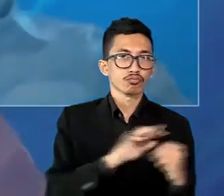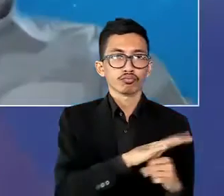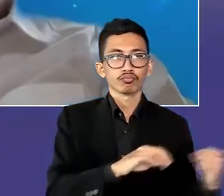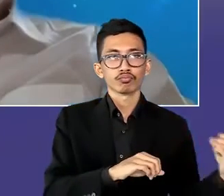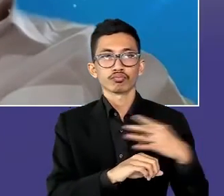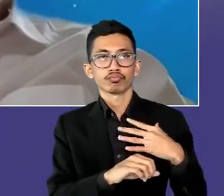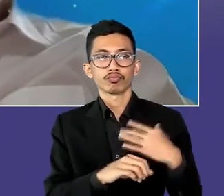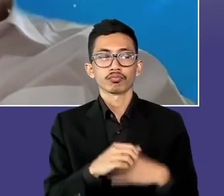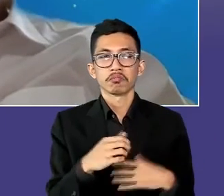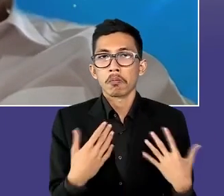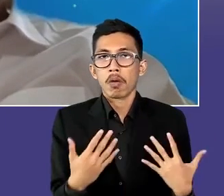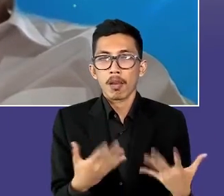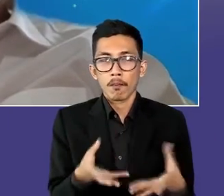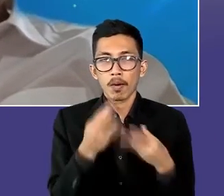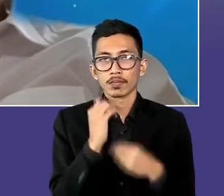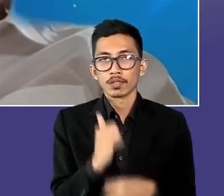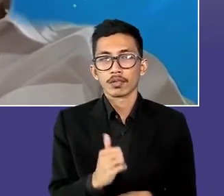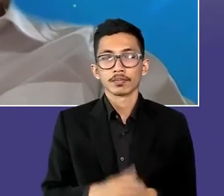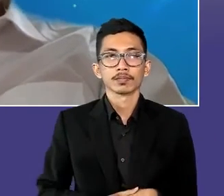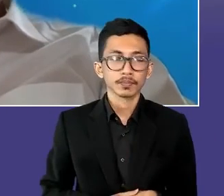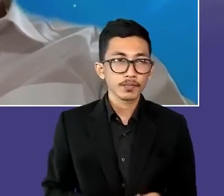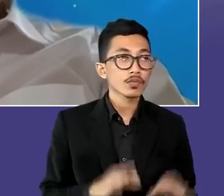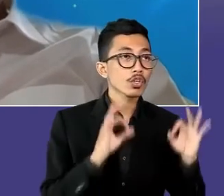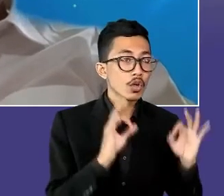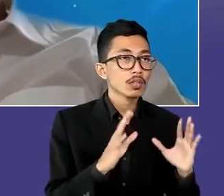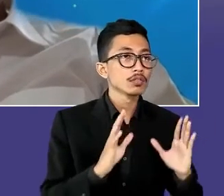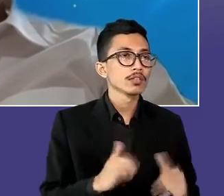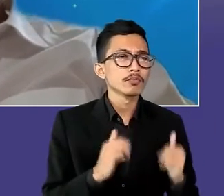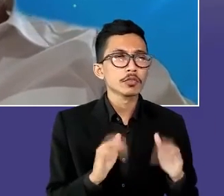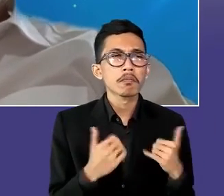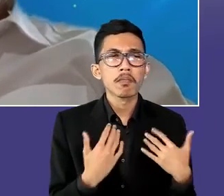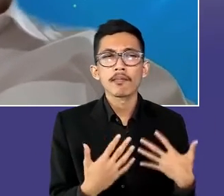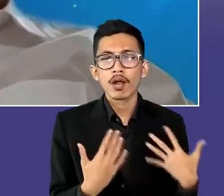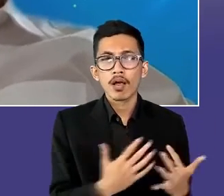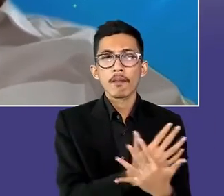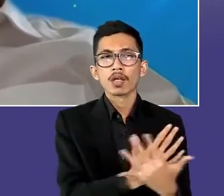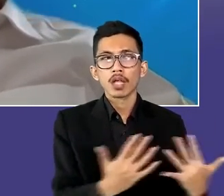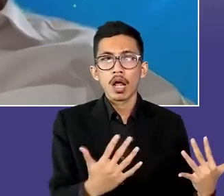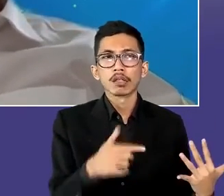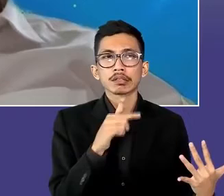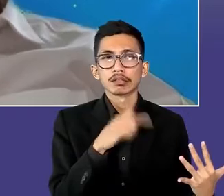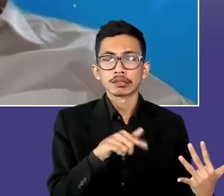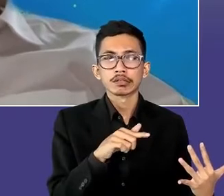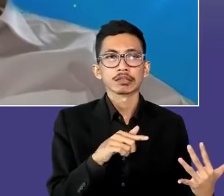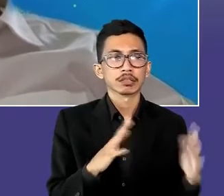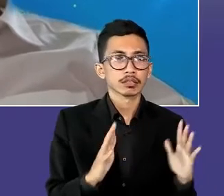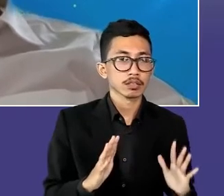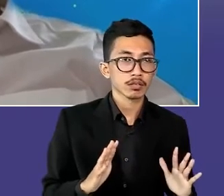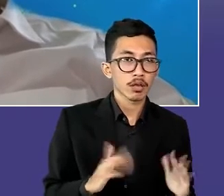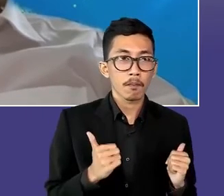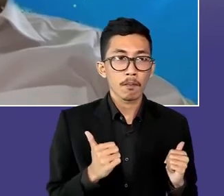Baik, kalau untuk persiapannya sendiri dokter, kira-kira apa yang perlu dilakukan oleh masyarakat agar diri menjadi siap untuk